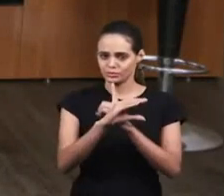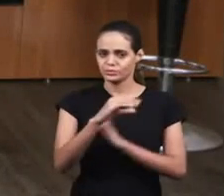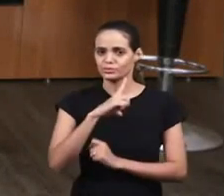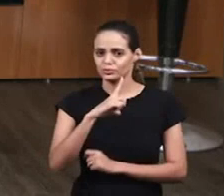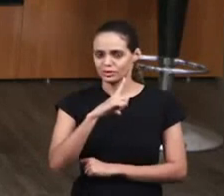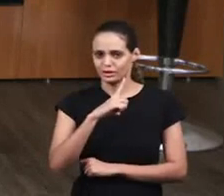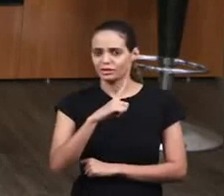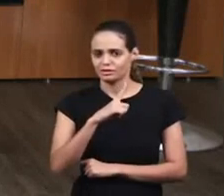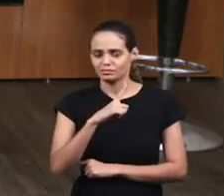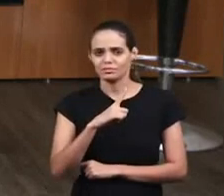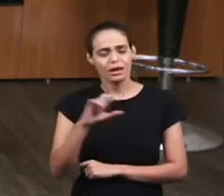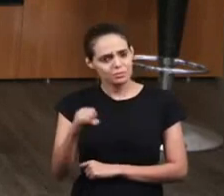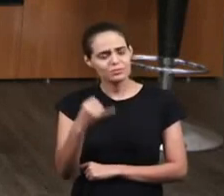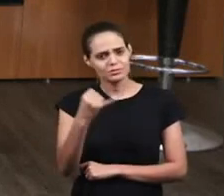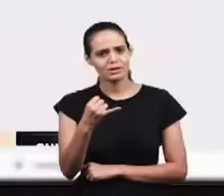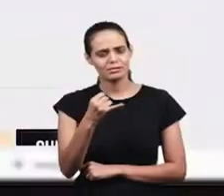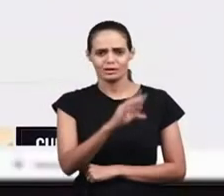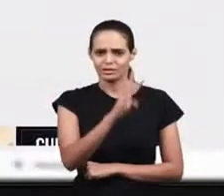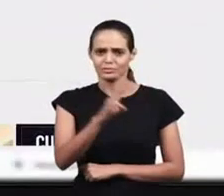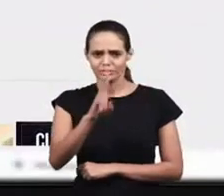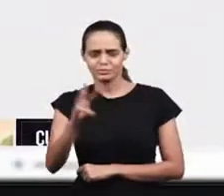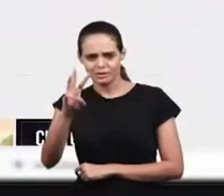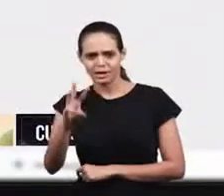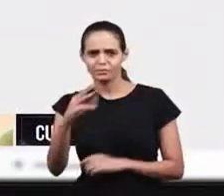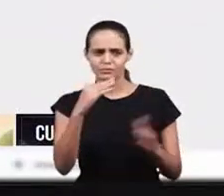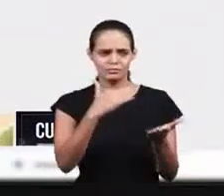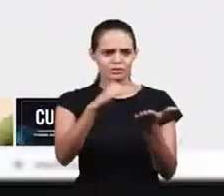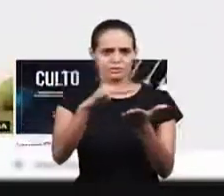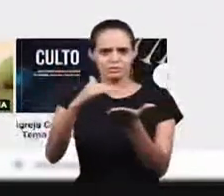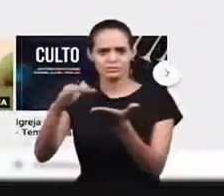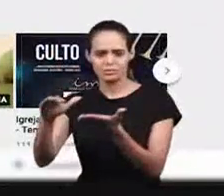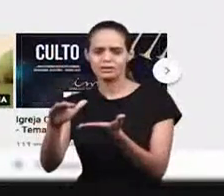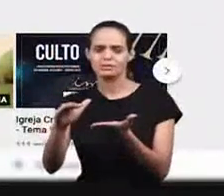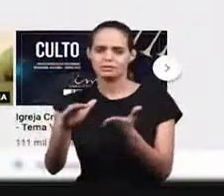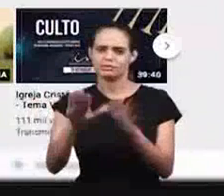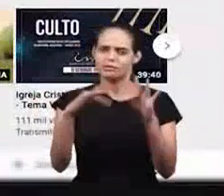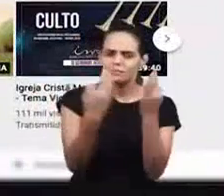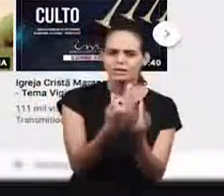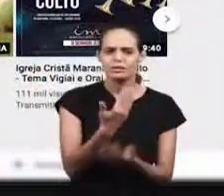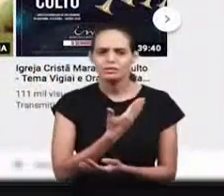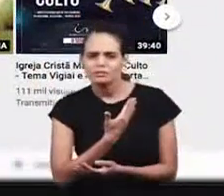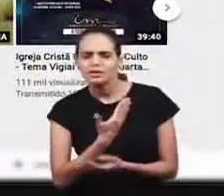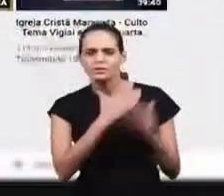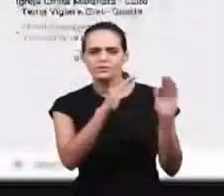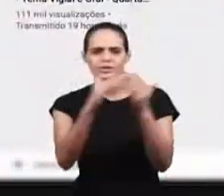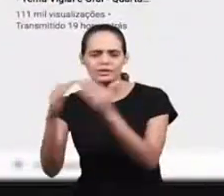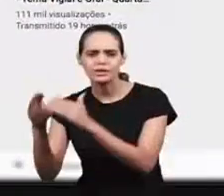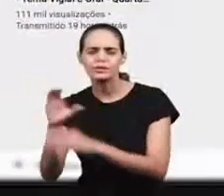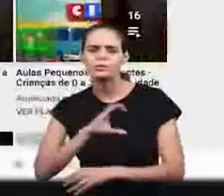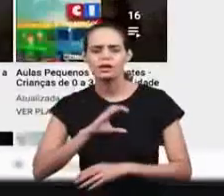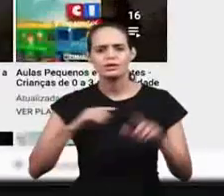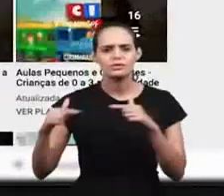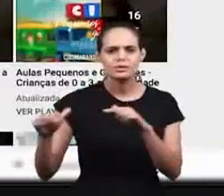senden Sie die Links an Arbeitskollegen, Schulfreunde, Nachbarn und Verwandte. Dies ist eine